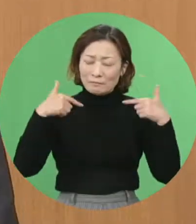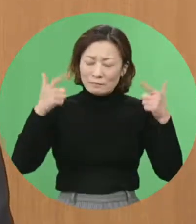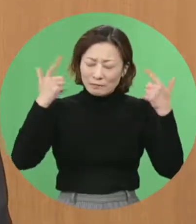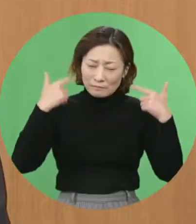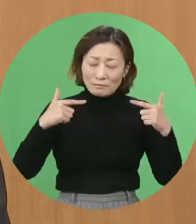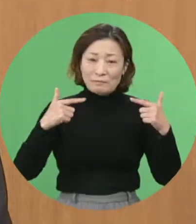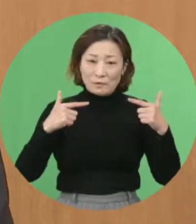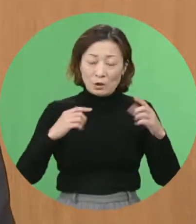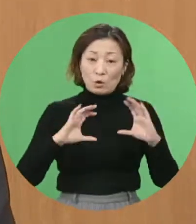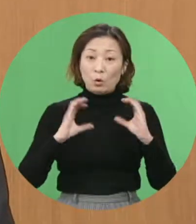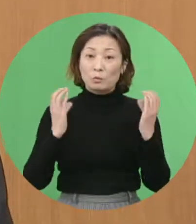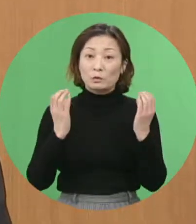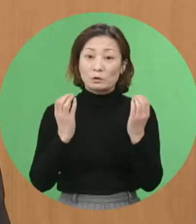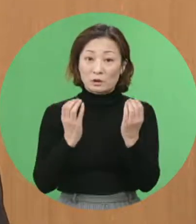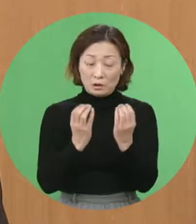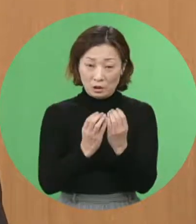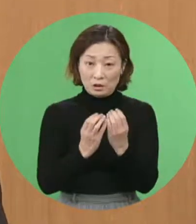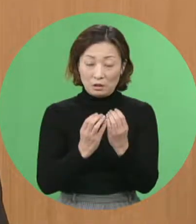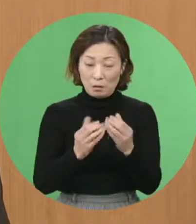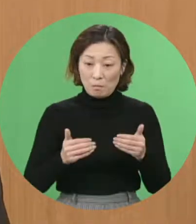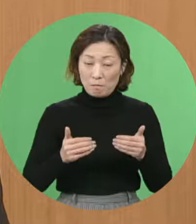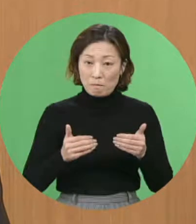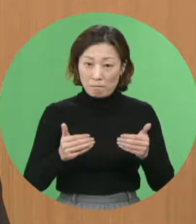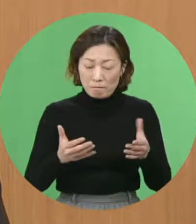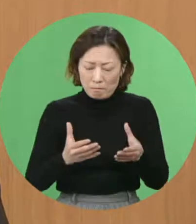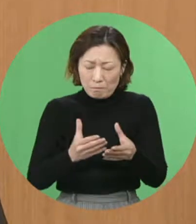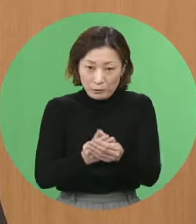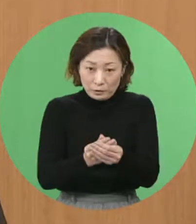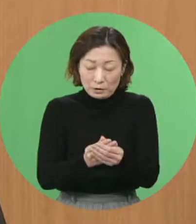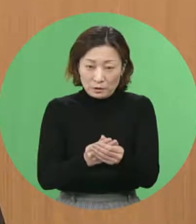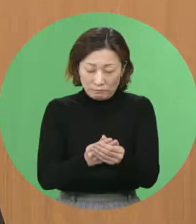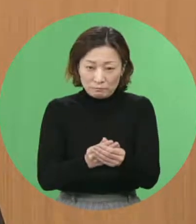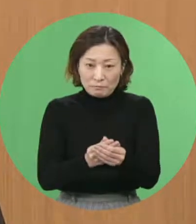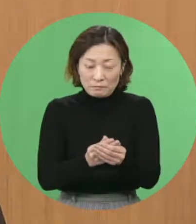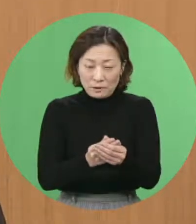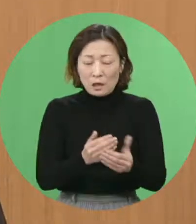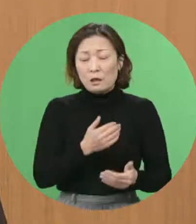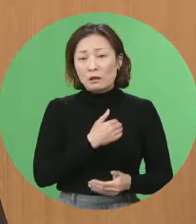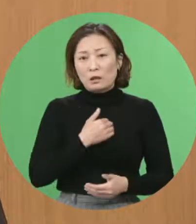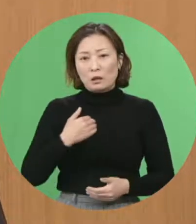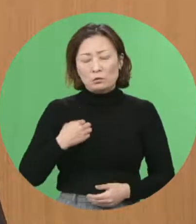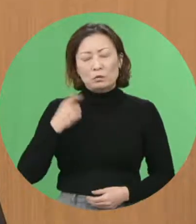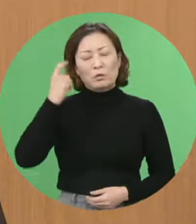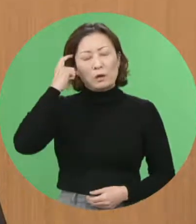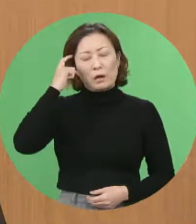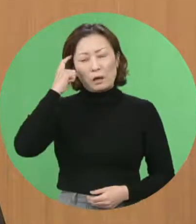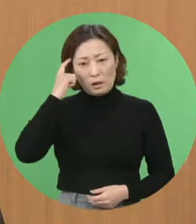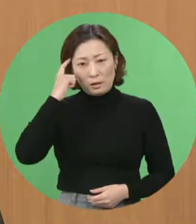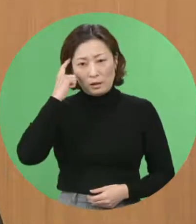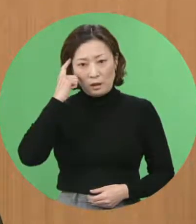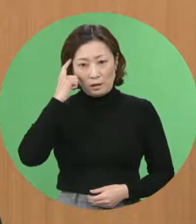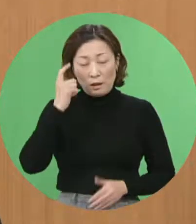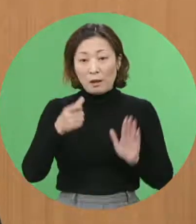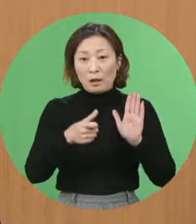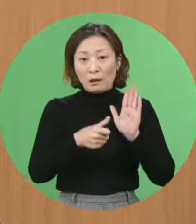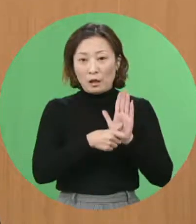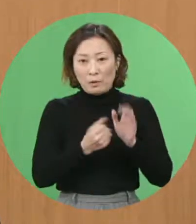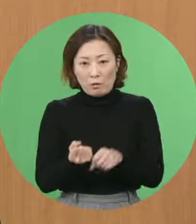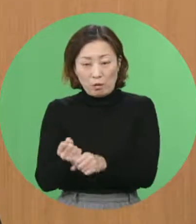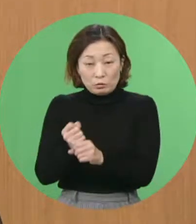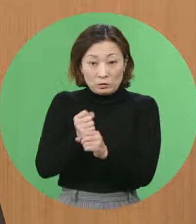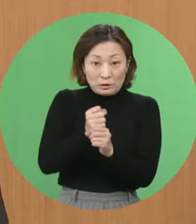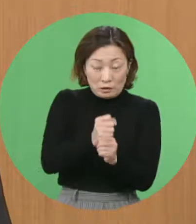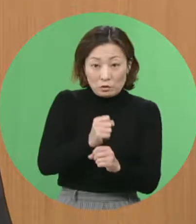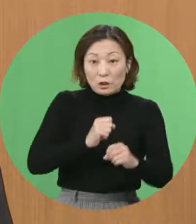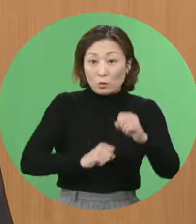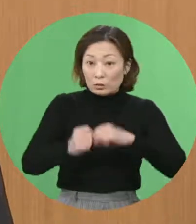ね、いろんな面でのコミュニティの結局ものがもっと進化上昇されるんじゃないかなということも思って、この旧町名というものに対して